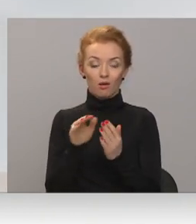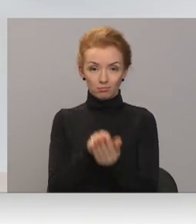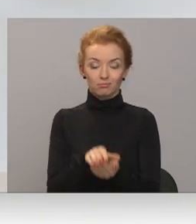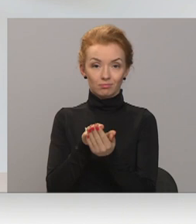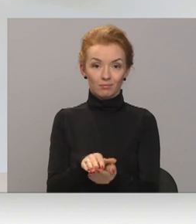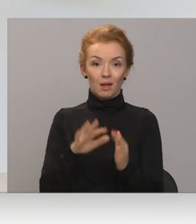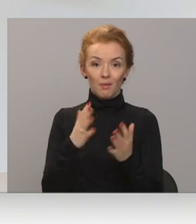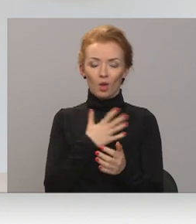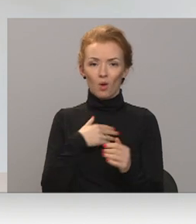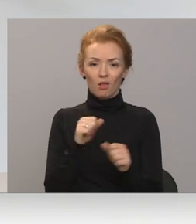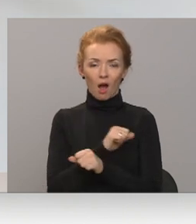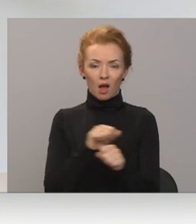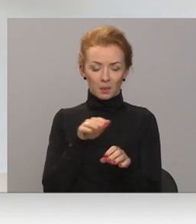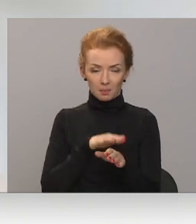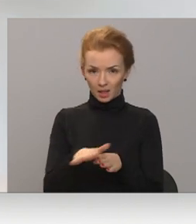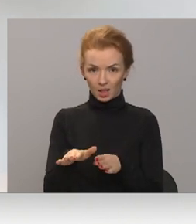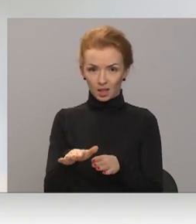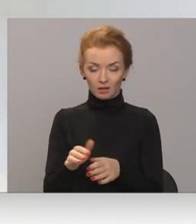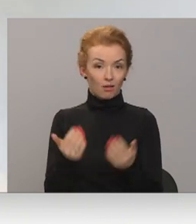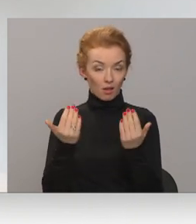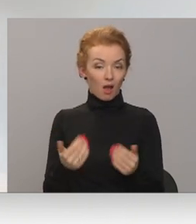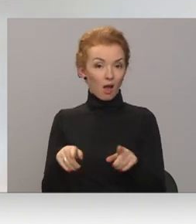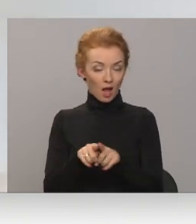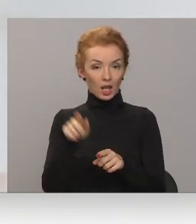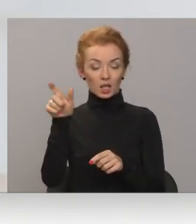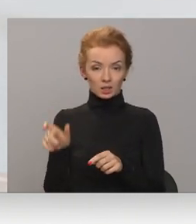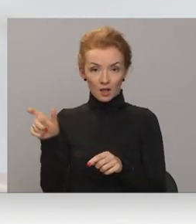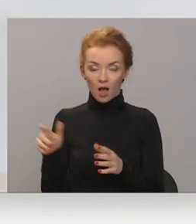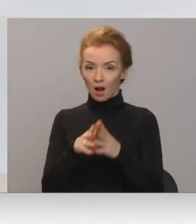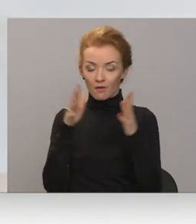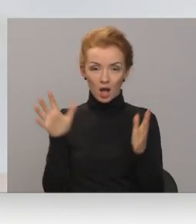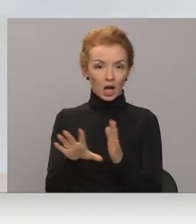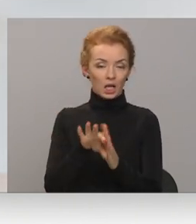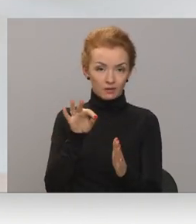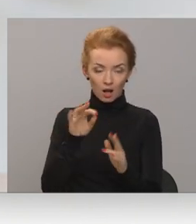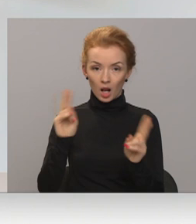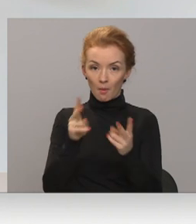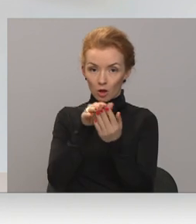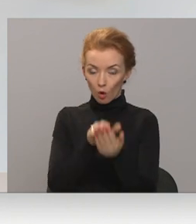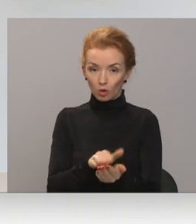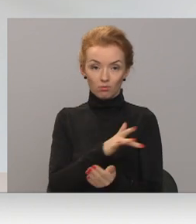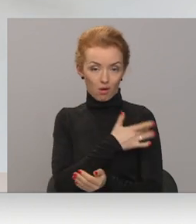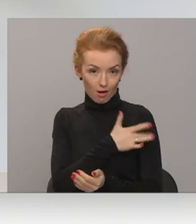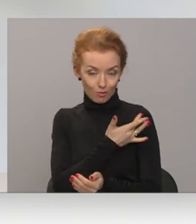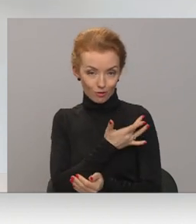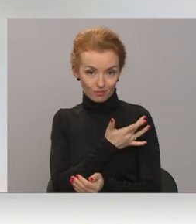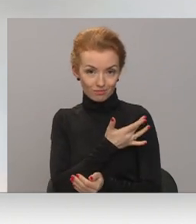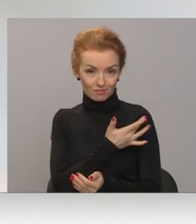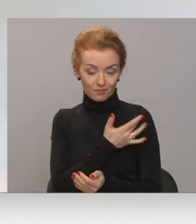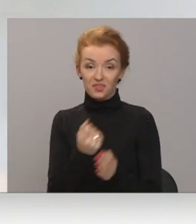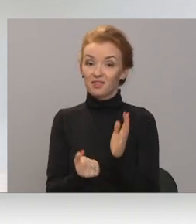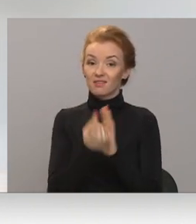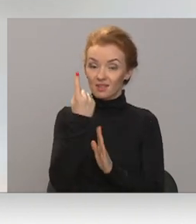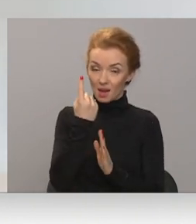viņi ļoti ātri piepildās. Tagad arī cilvēki daudz vairāk izvēlās krematorijas pakalpojumus, iemetlus